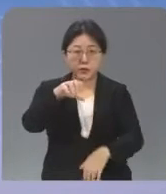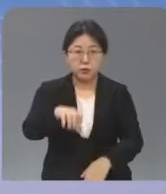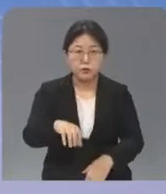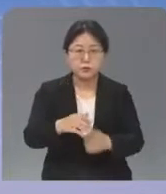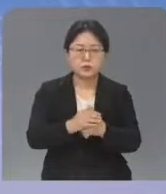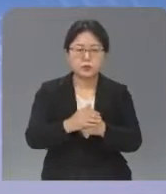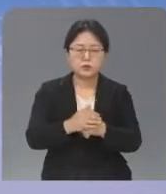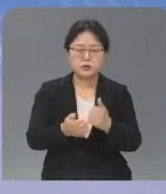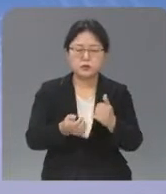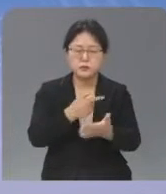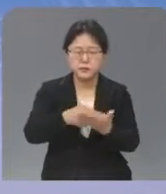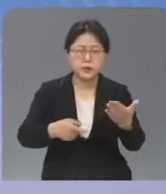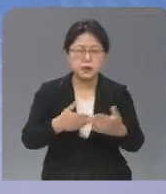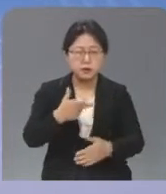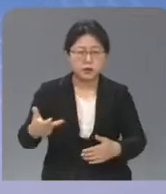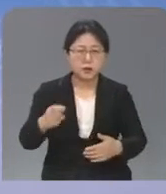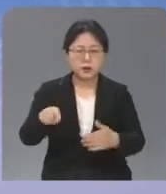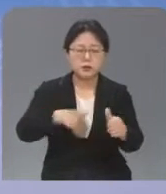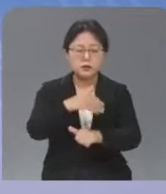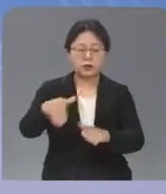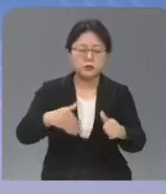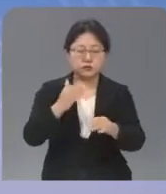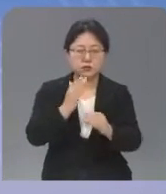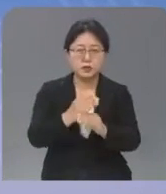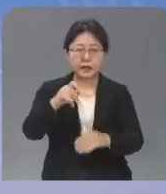있습니다. KBS 뉴스 최송현입니다.